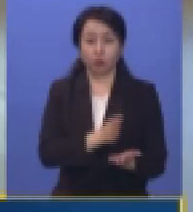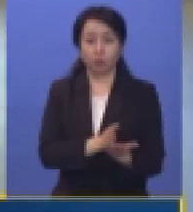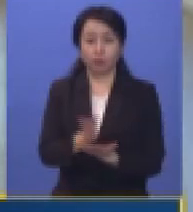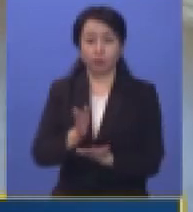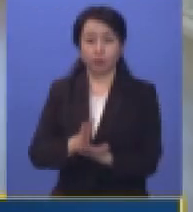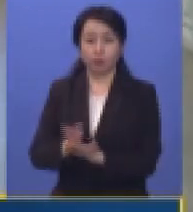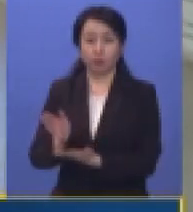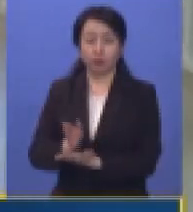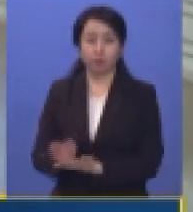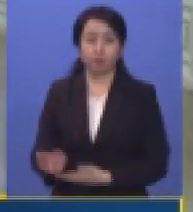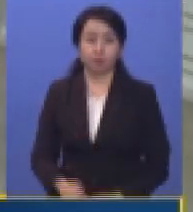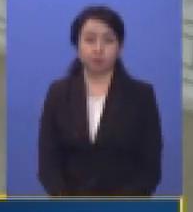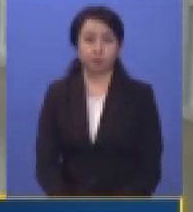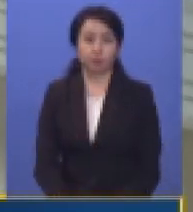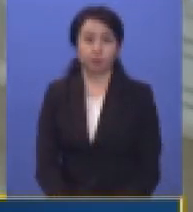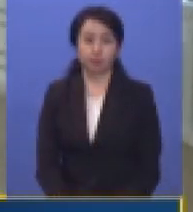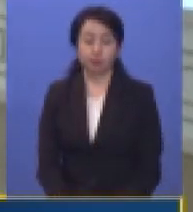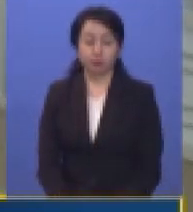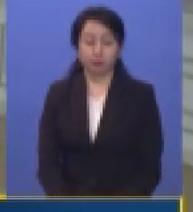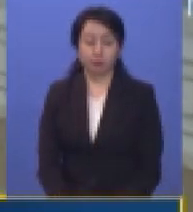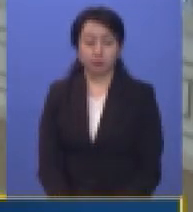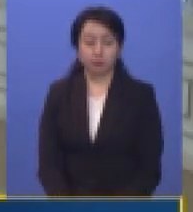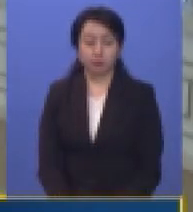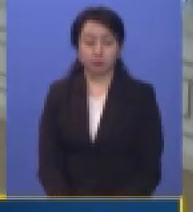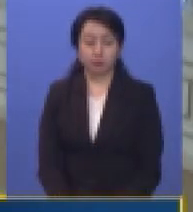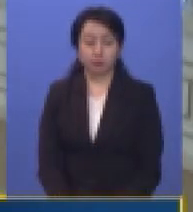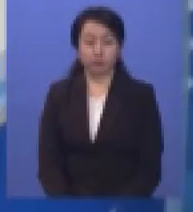направлениям. Кирилл Потемкин, Михаил Казначеев, служба новостей.